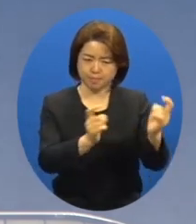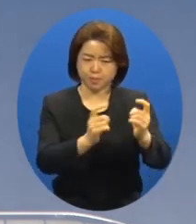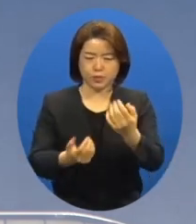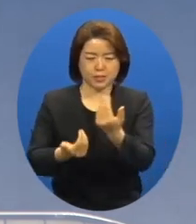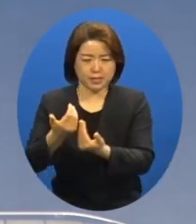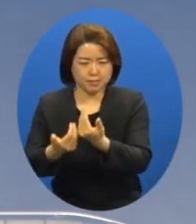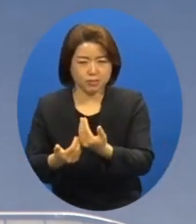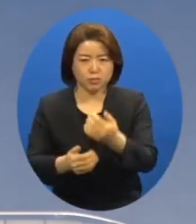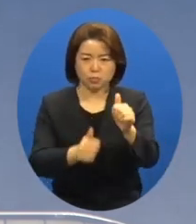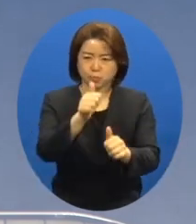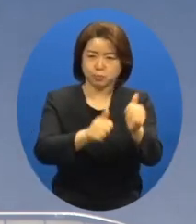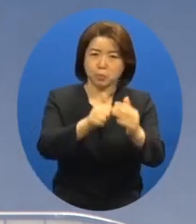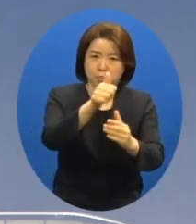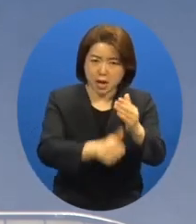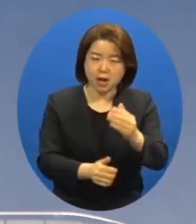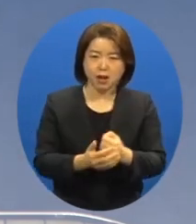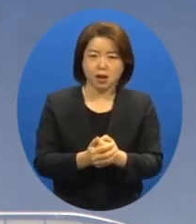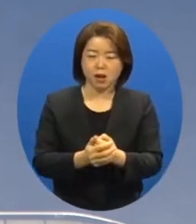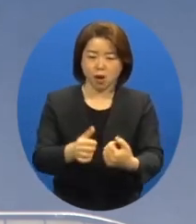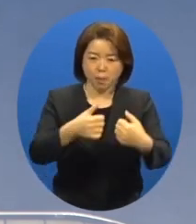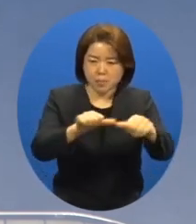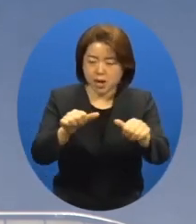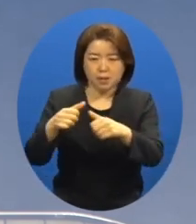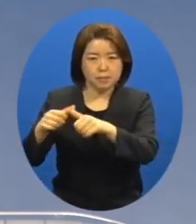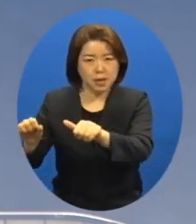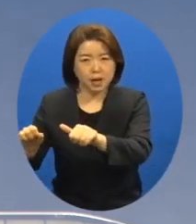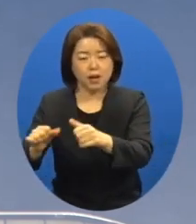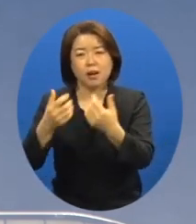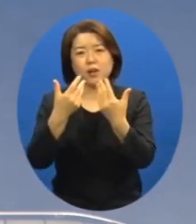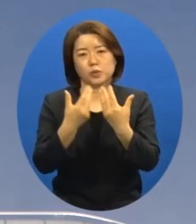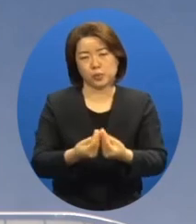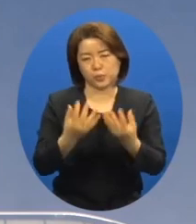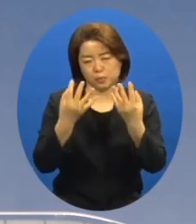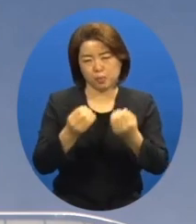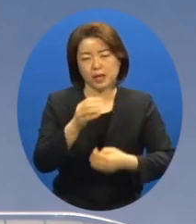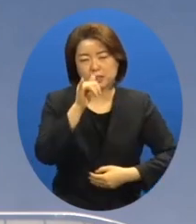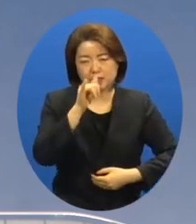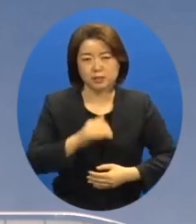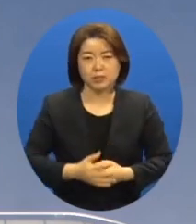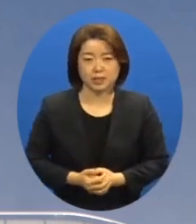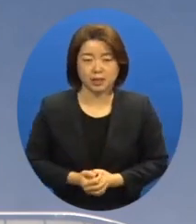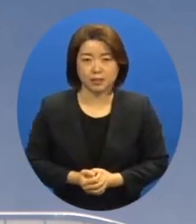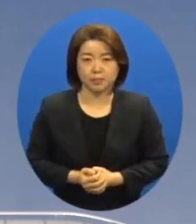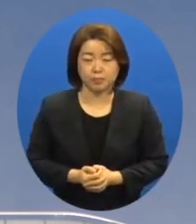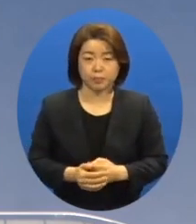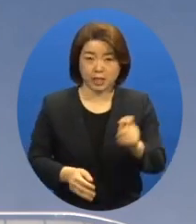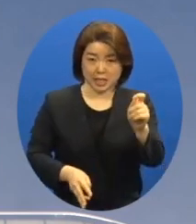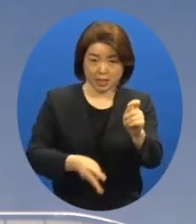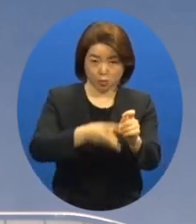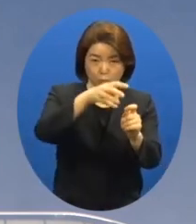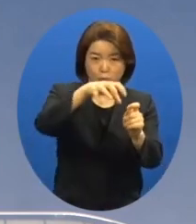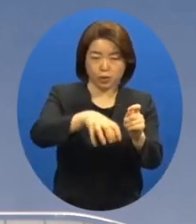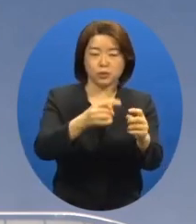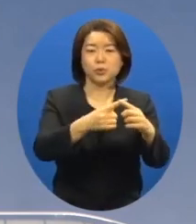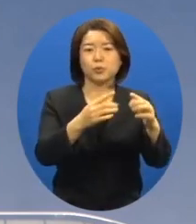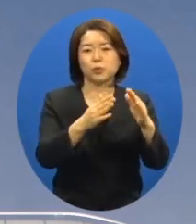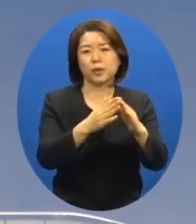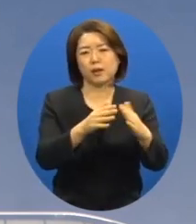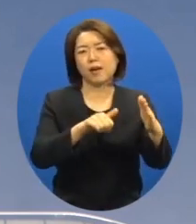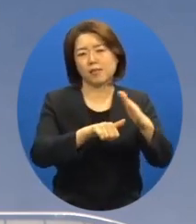들고 깨어지는 경우도 많습니다. 고린도 교회가 특히 대표적인